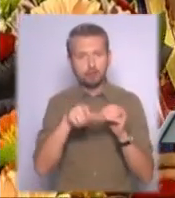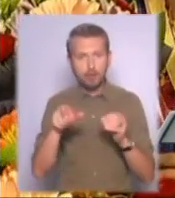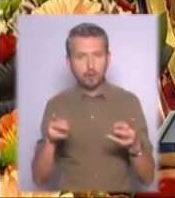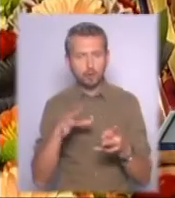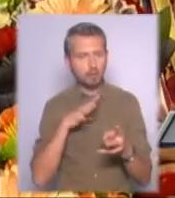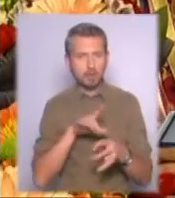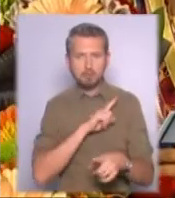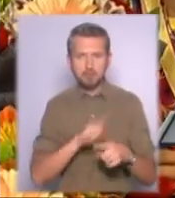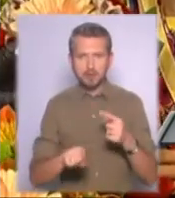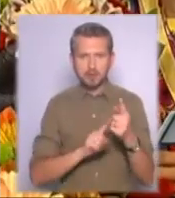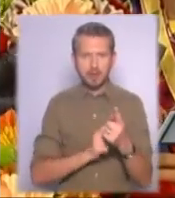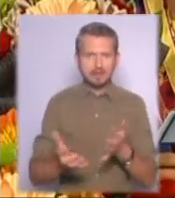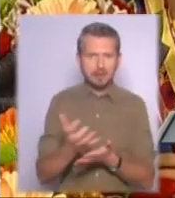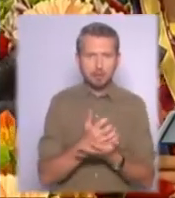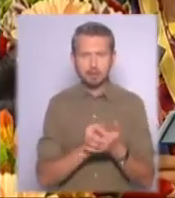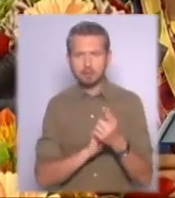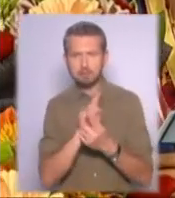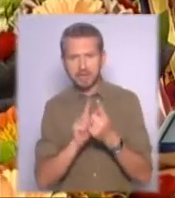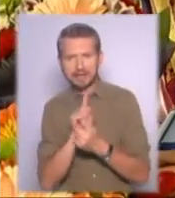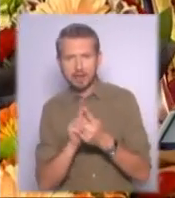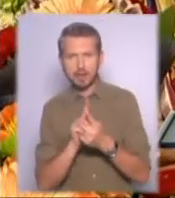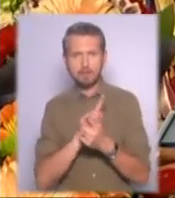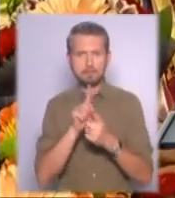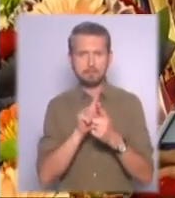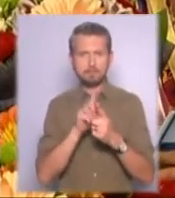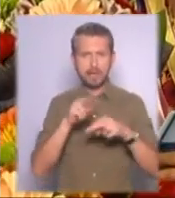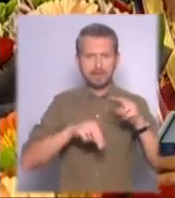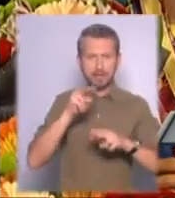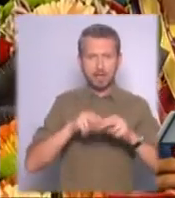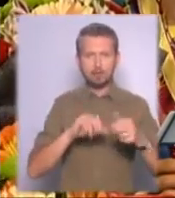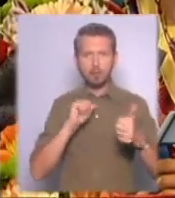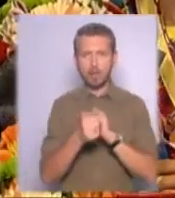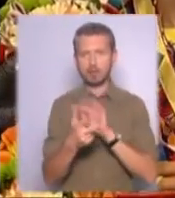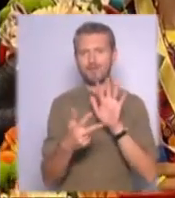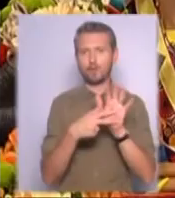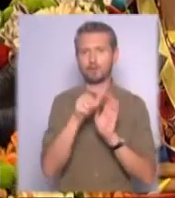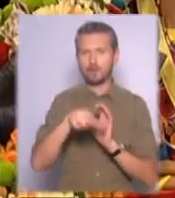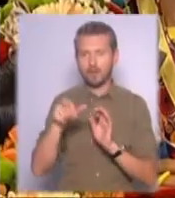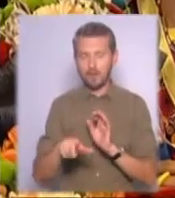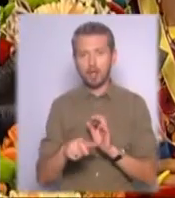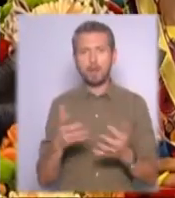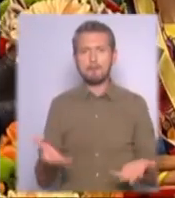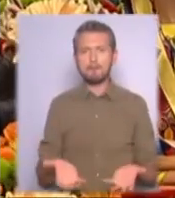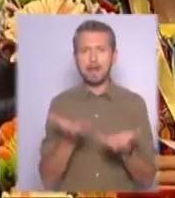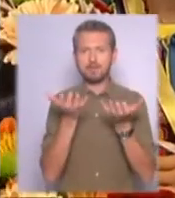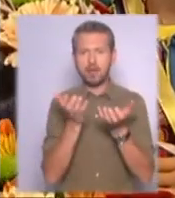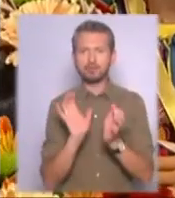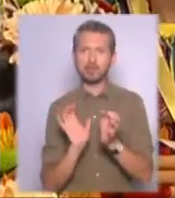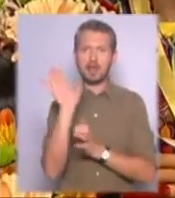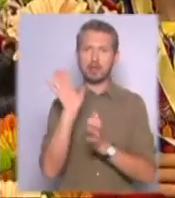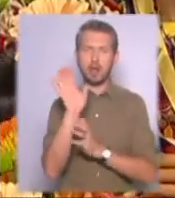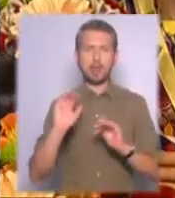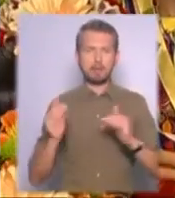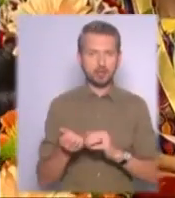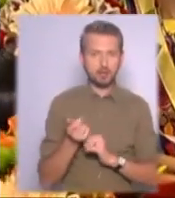швидко зібратися, все переділити, там перестроєння поміняти на 8. Підтримки теж толкаються меншим кількістю.